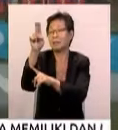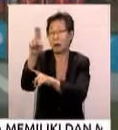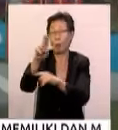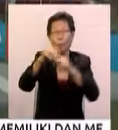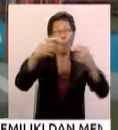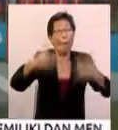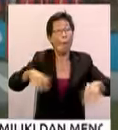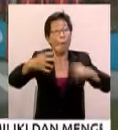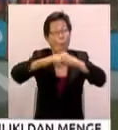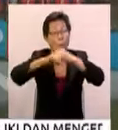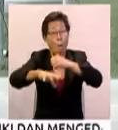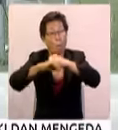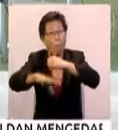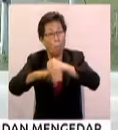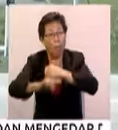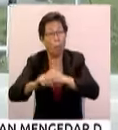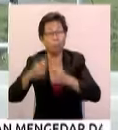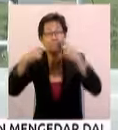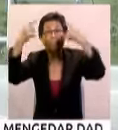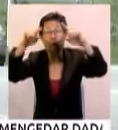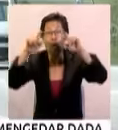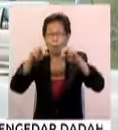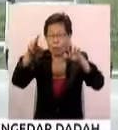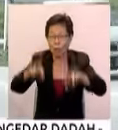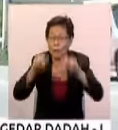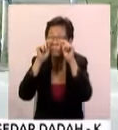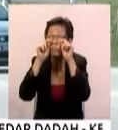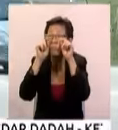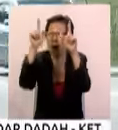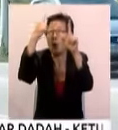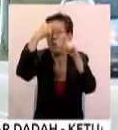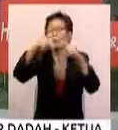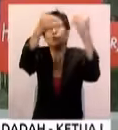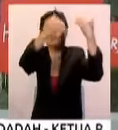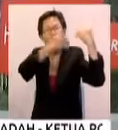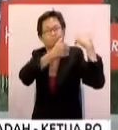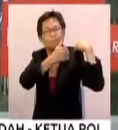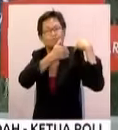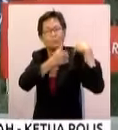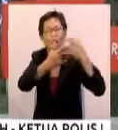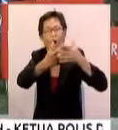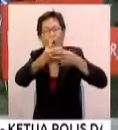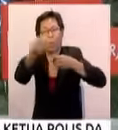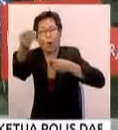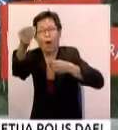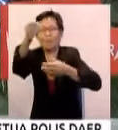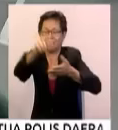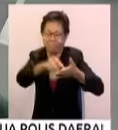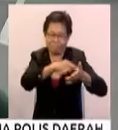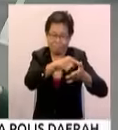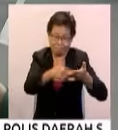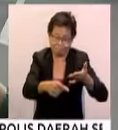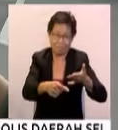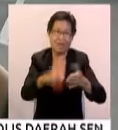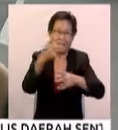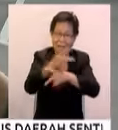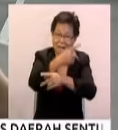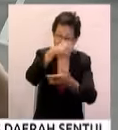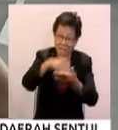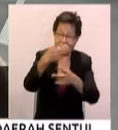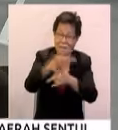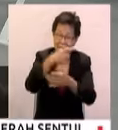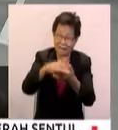Rantau sememangnya berjaya menimbulkan kesedaran rakyat untuk menunaikan tanggungjawab keluar mengundi. Jadi kali ini bila